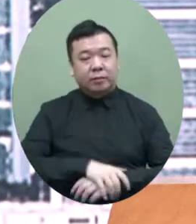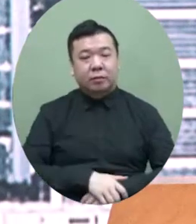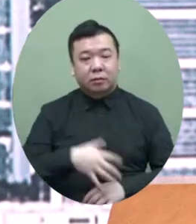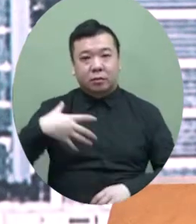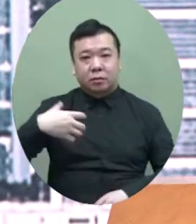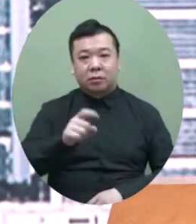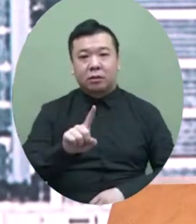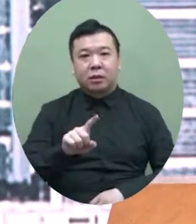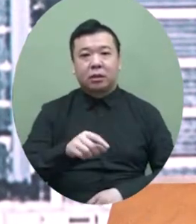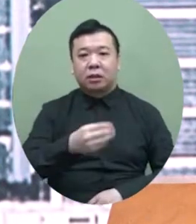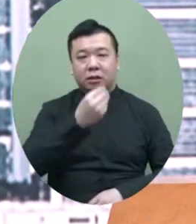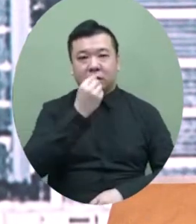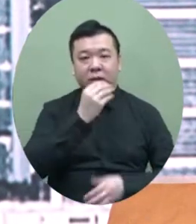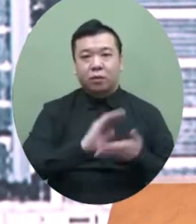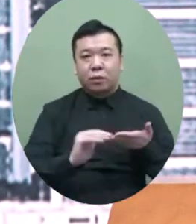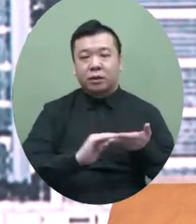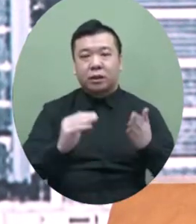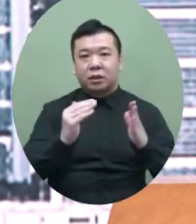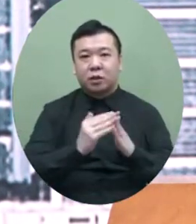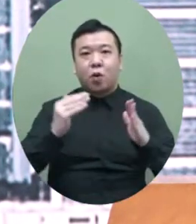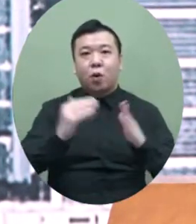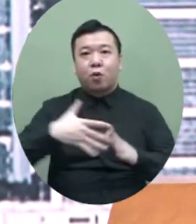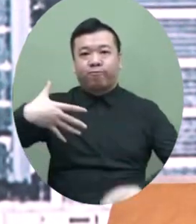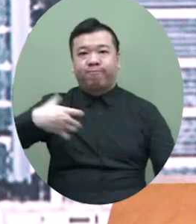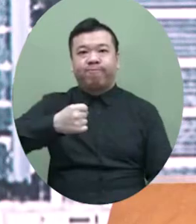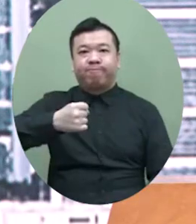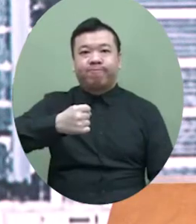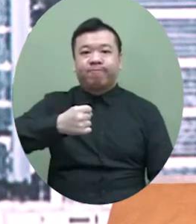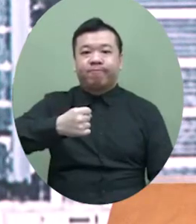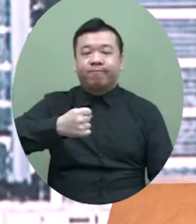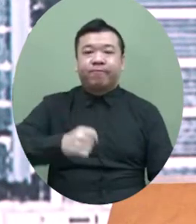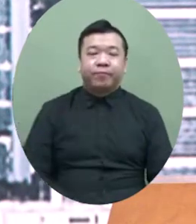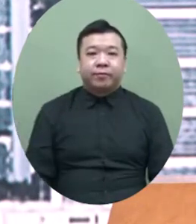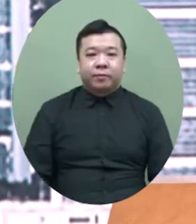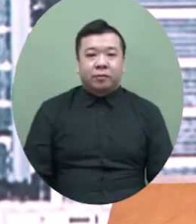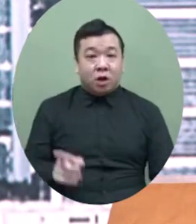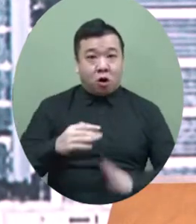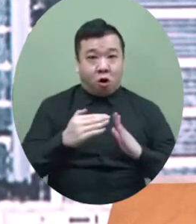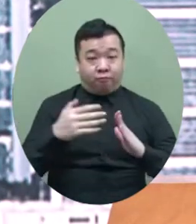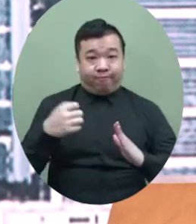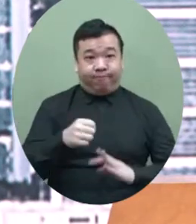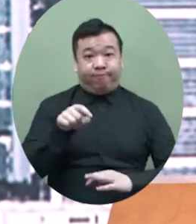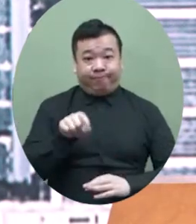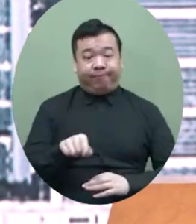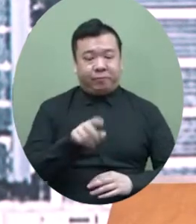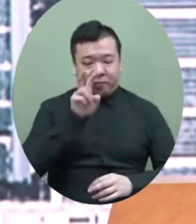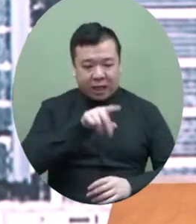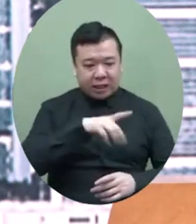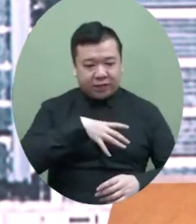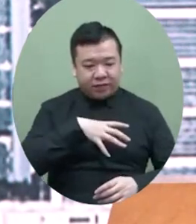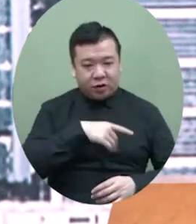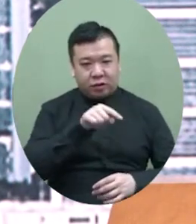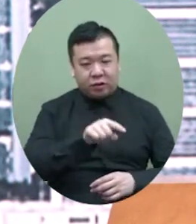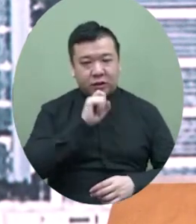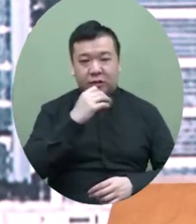個權力係屬於食物及衛生局局長。食物及衛生局局長咧就係按住喺唔同嘅部門就